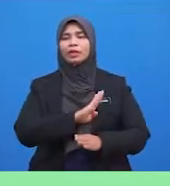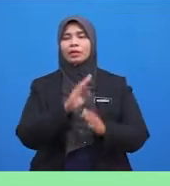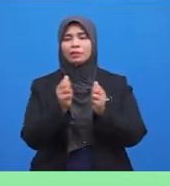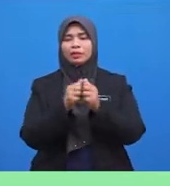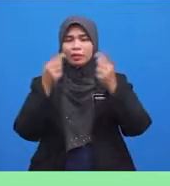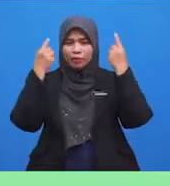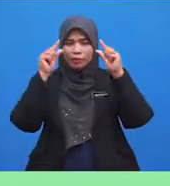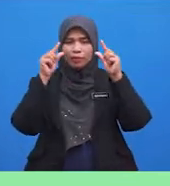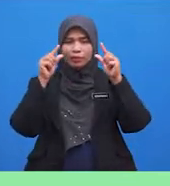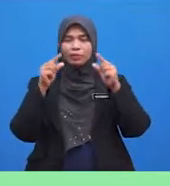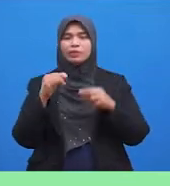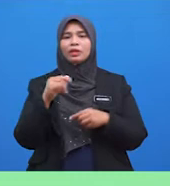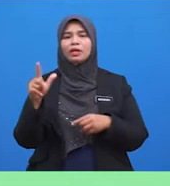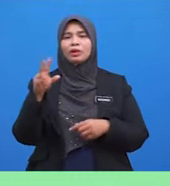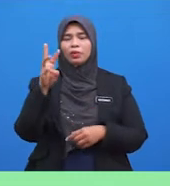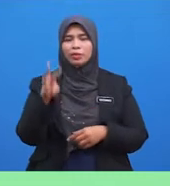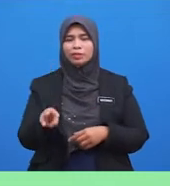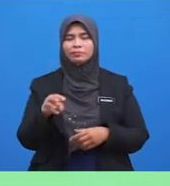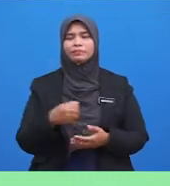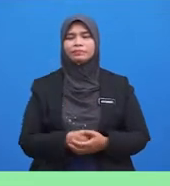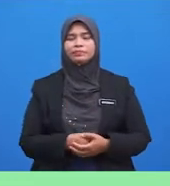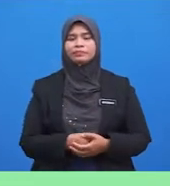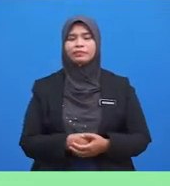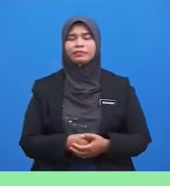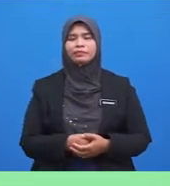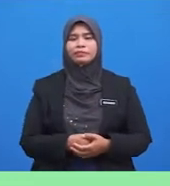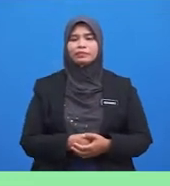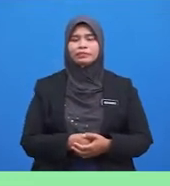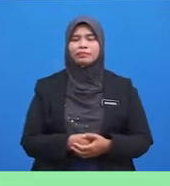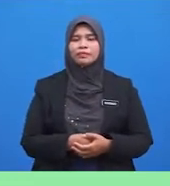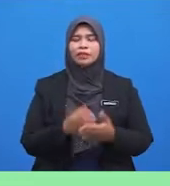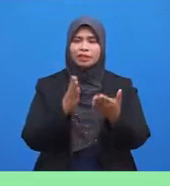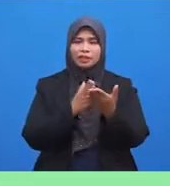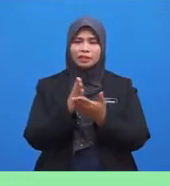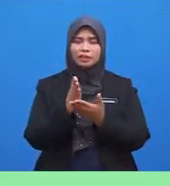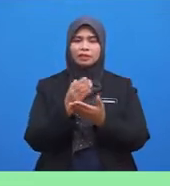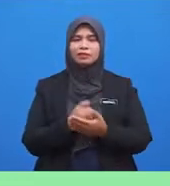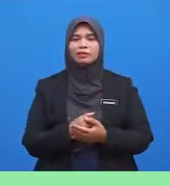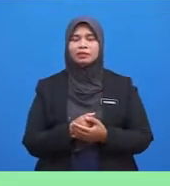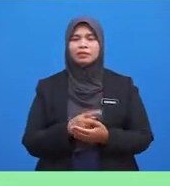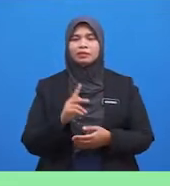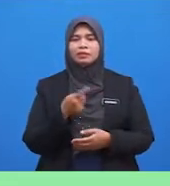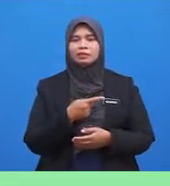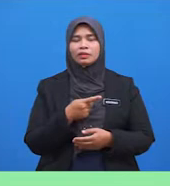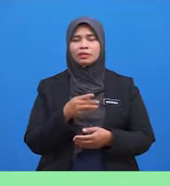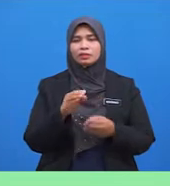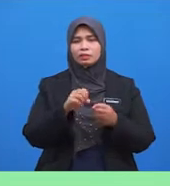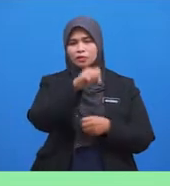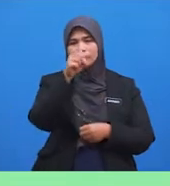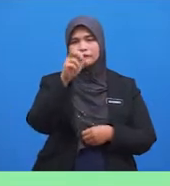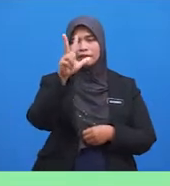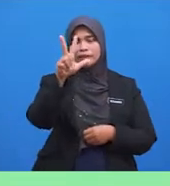guru adalah wajib. Okey, baik. Seterusnya, kita ke soalan